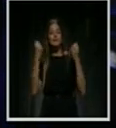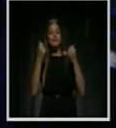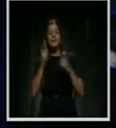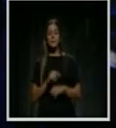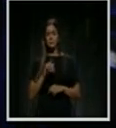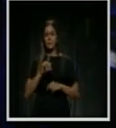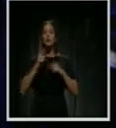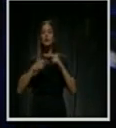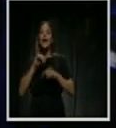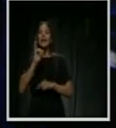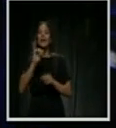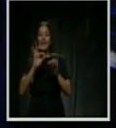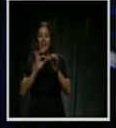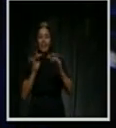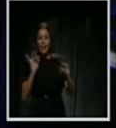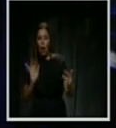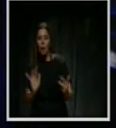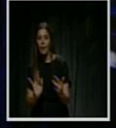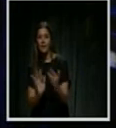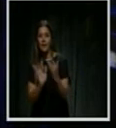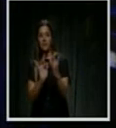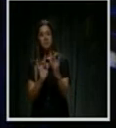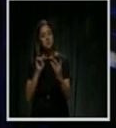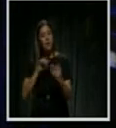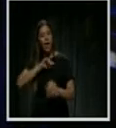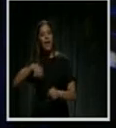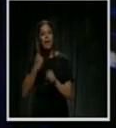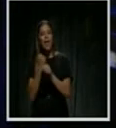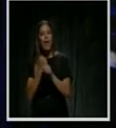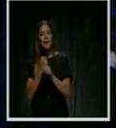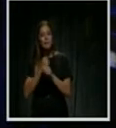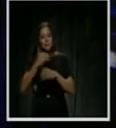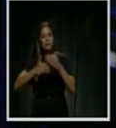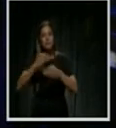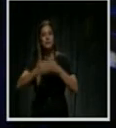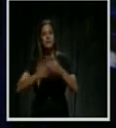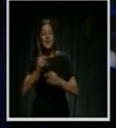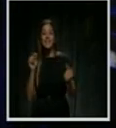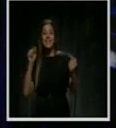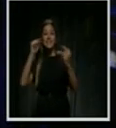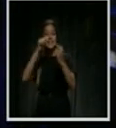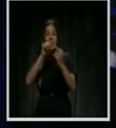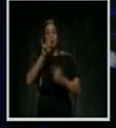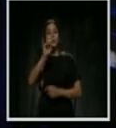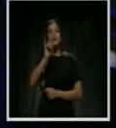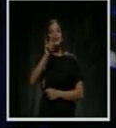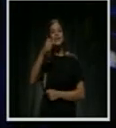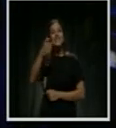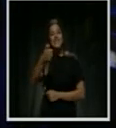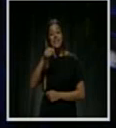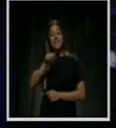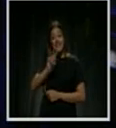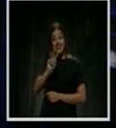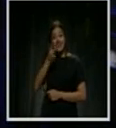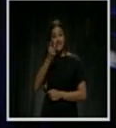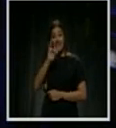It-tieni interconnector hemm xogħol b'saħħtu li għaddej bħalissa anke fuq livell diplomatiku sa sen 2026 dak it-tieni